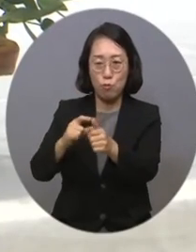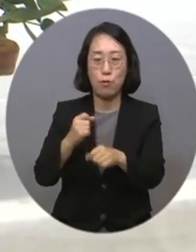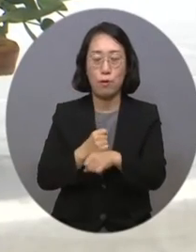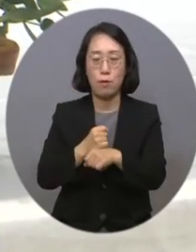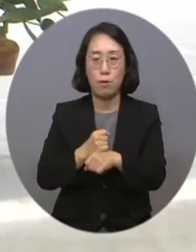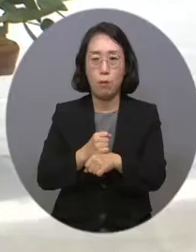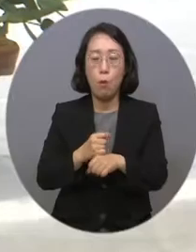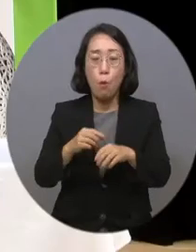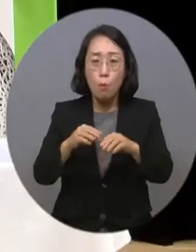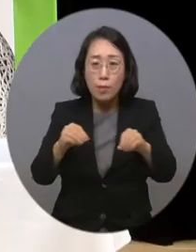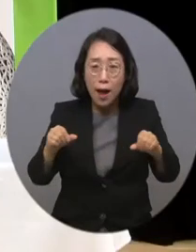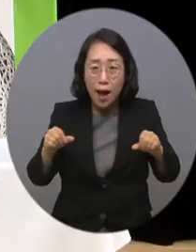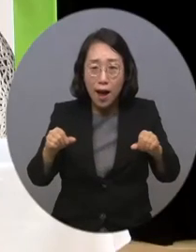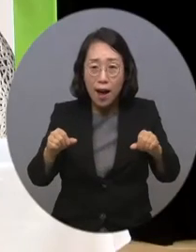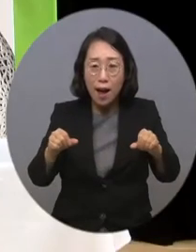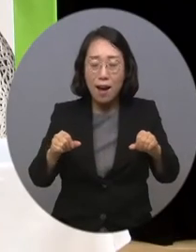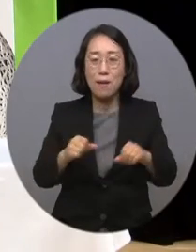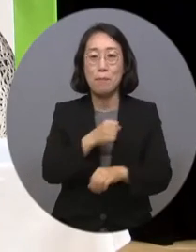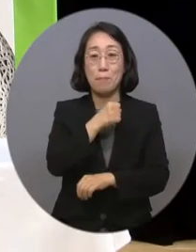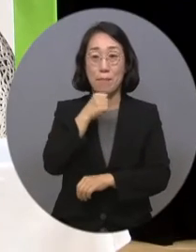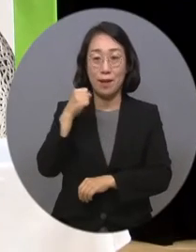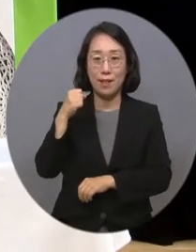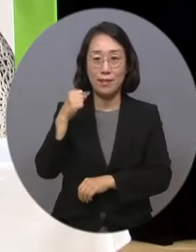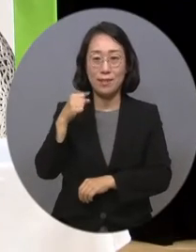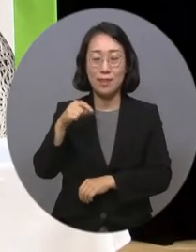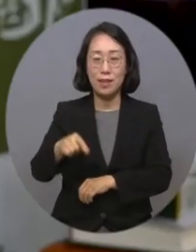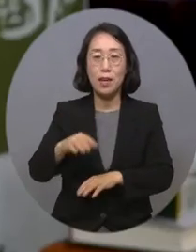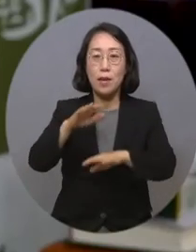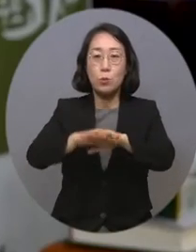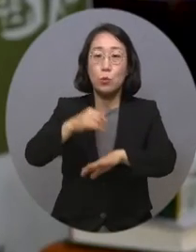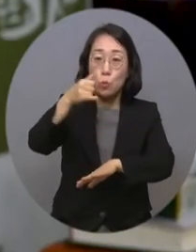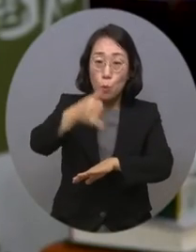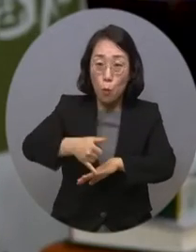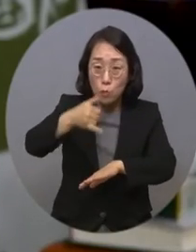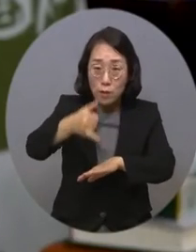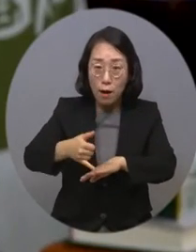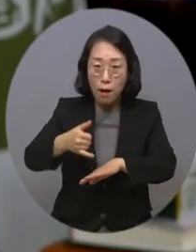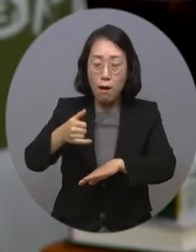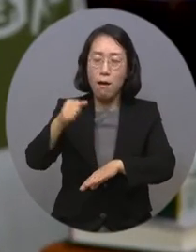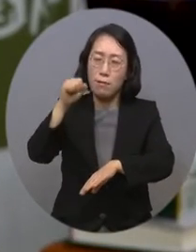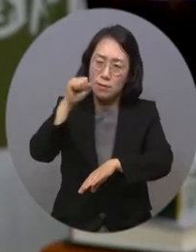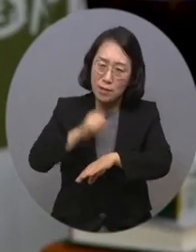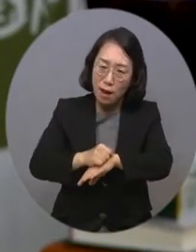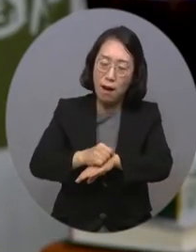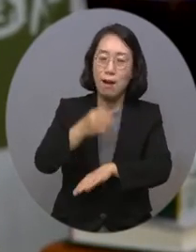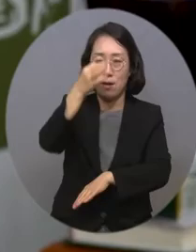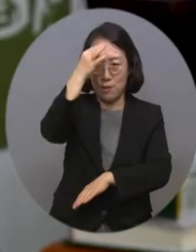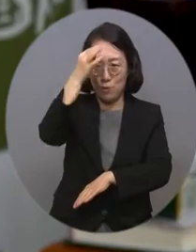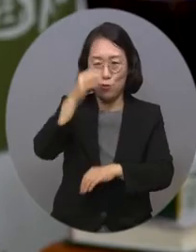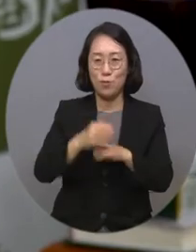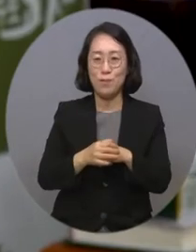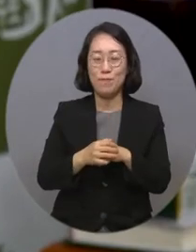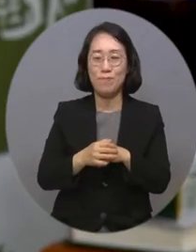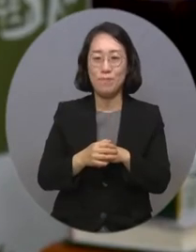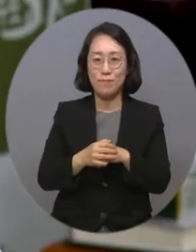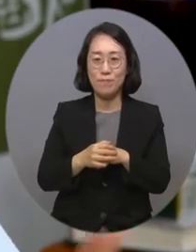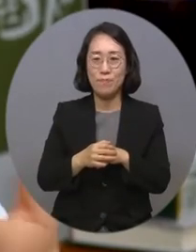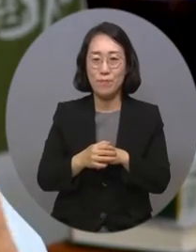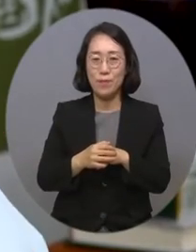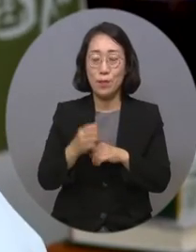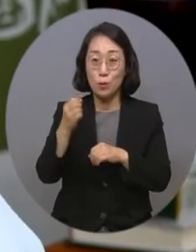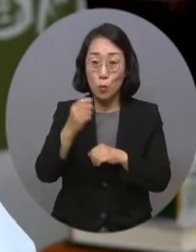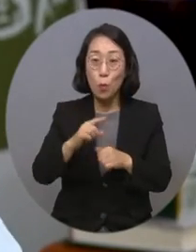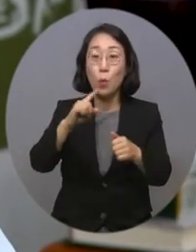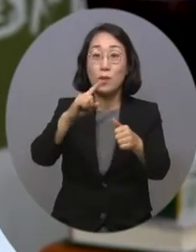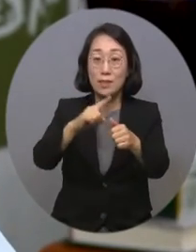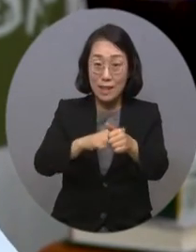땅에는 맛있을까? 고창 농부들이 농사를 잘 지으시죠. 그건 기본인데 이 하늘이